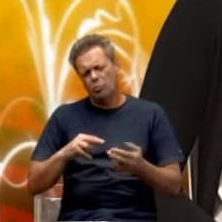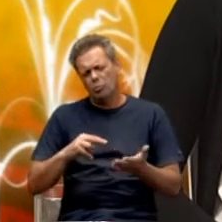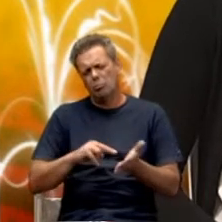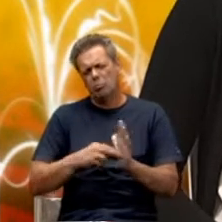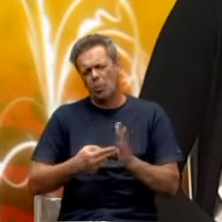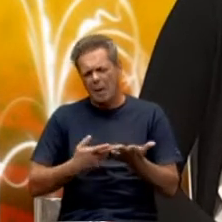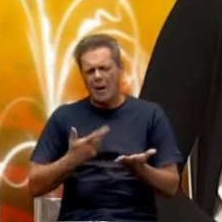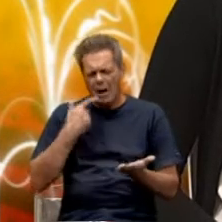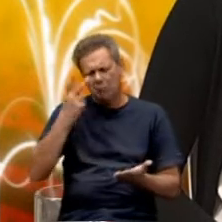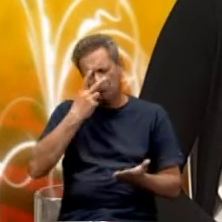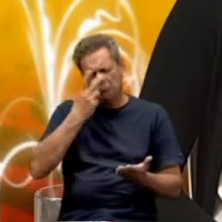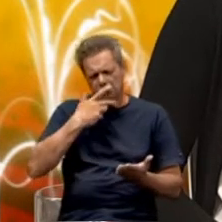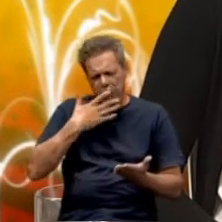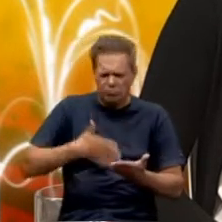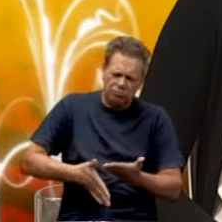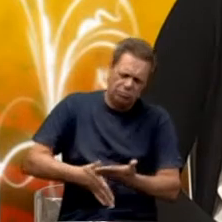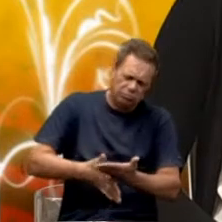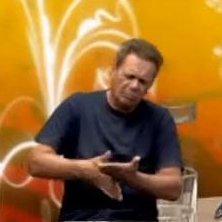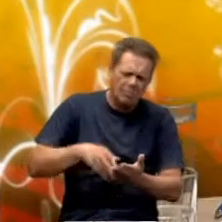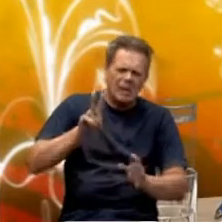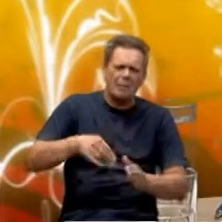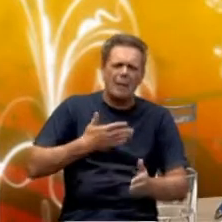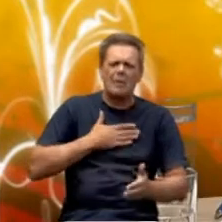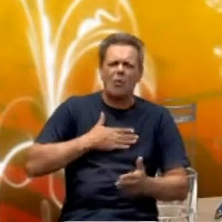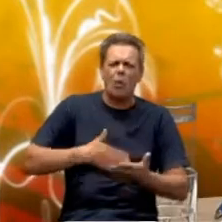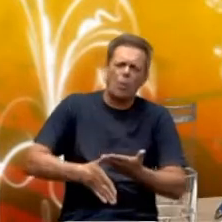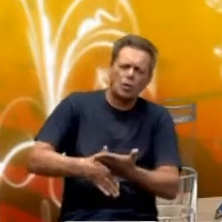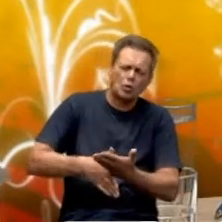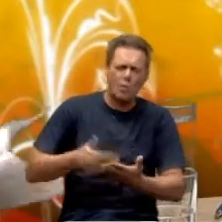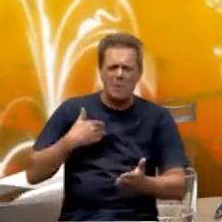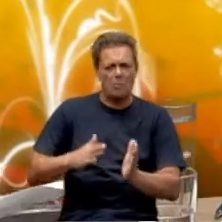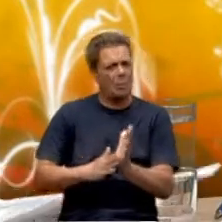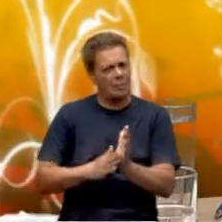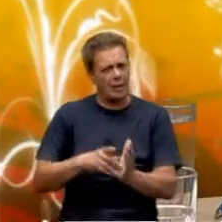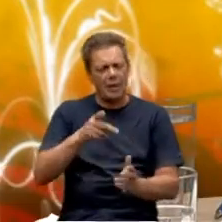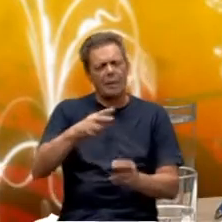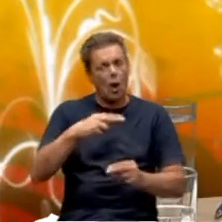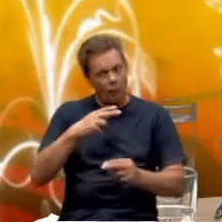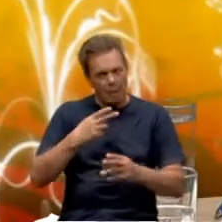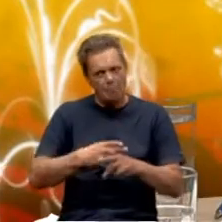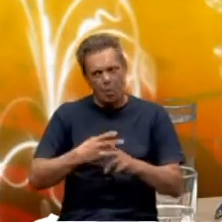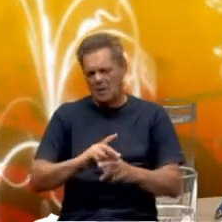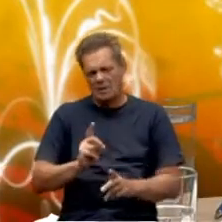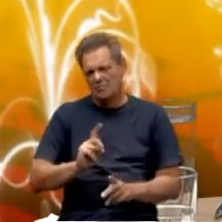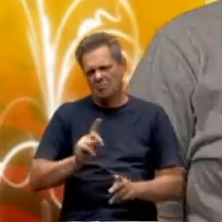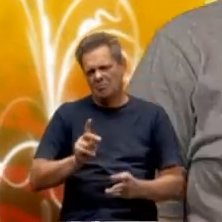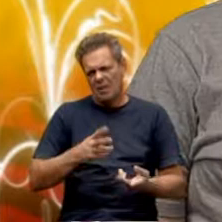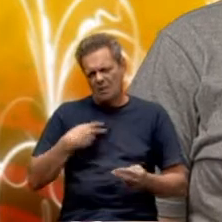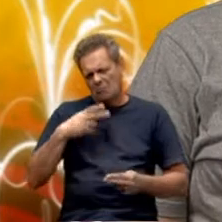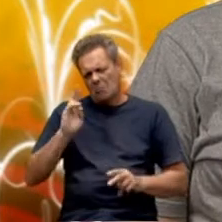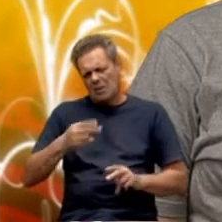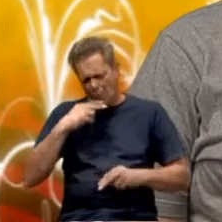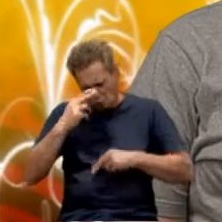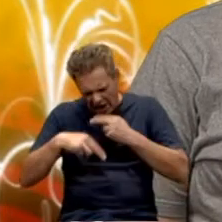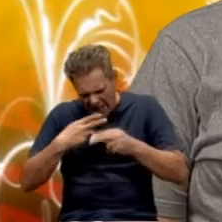značila njihova podrška. Da, pa evo, mi smo primjer, znači, da je ta bolest izlječiva. Tako da, recimo, mi